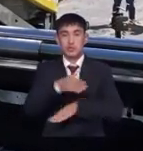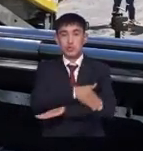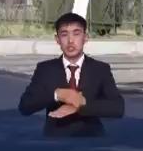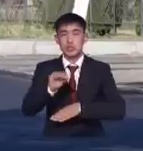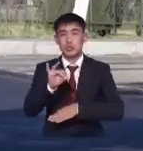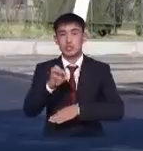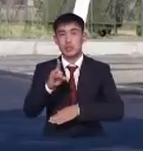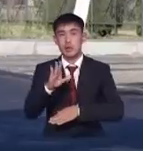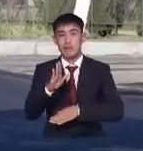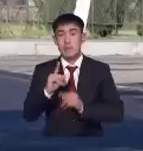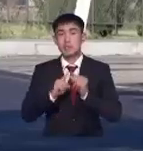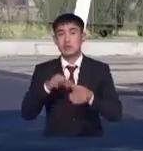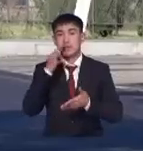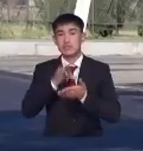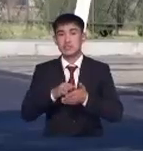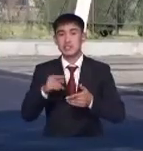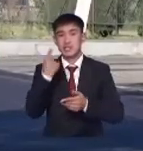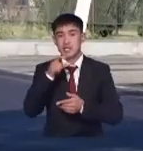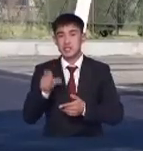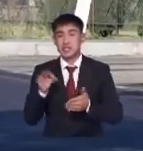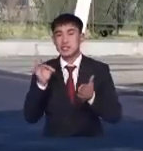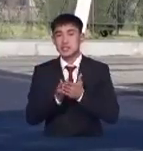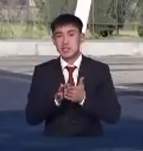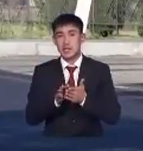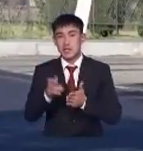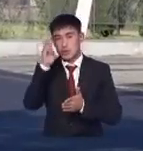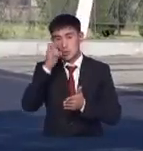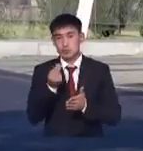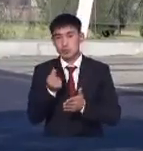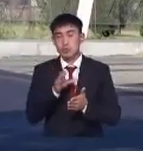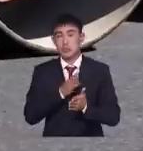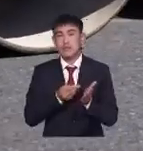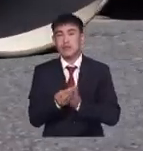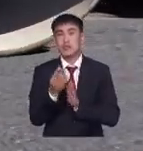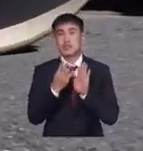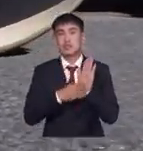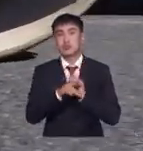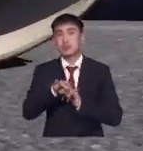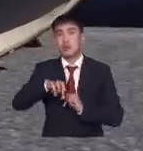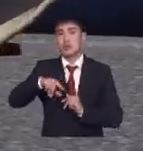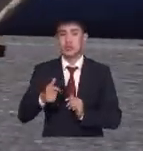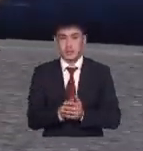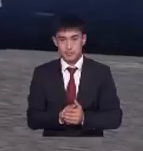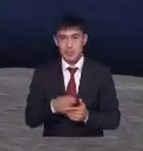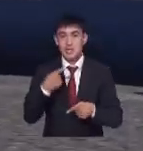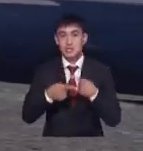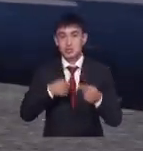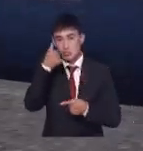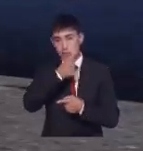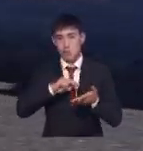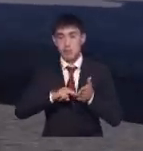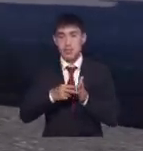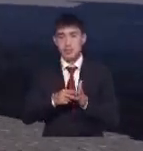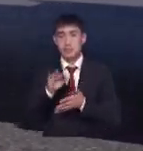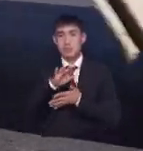Жамбыла Жабаева. По словам ответственных лиц, на эти цели из государственного бюджета было выделено 90 миллионов тенге. В следующем